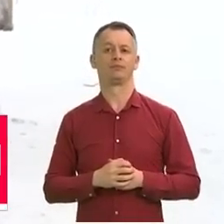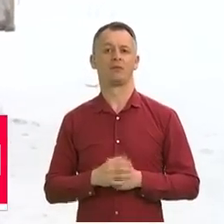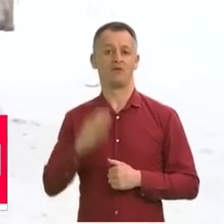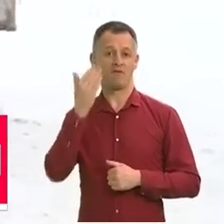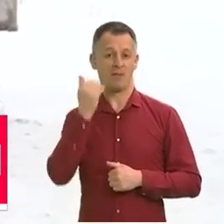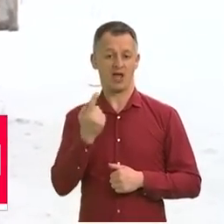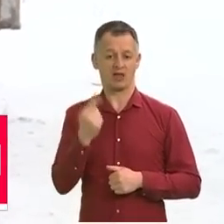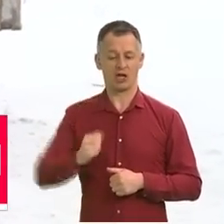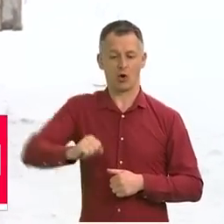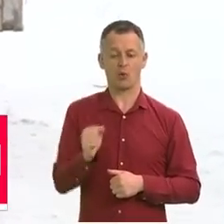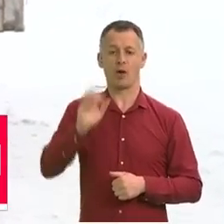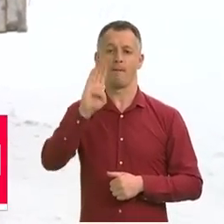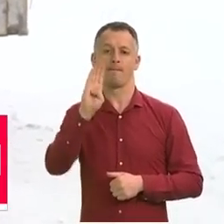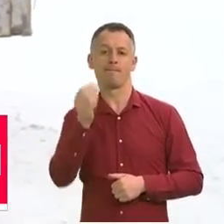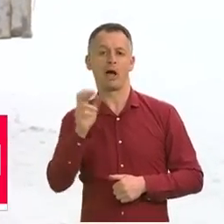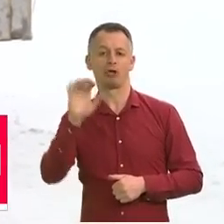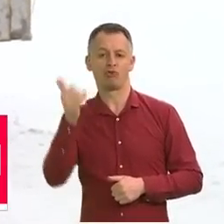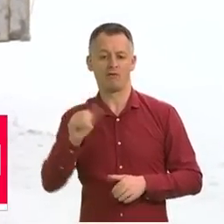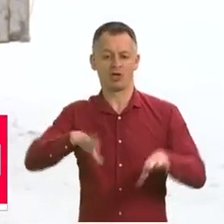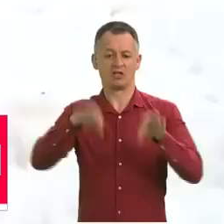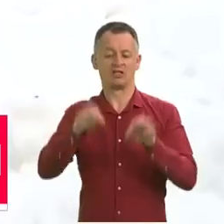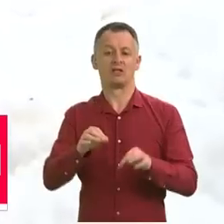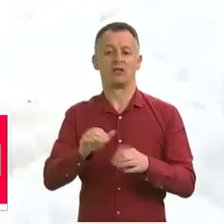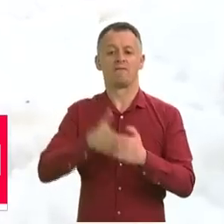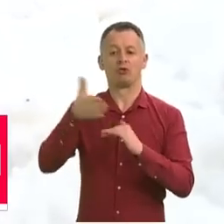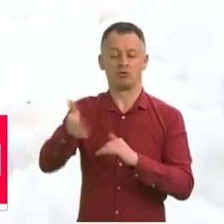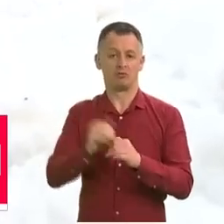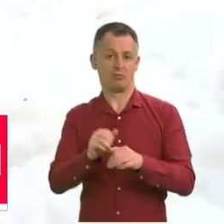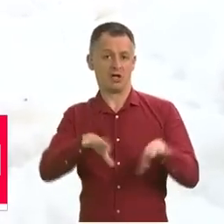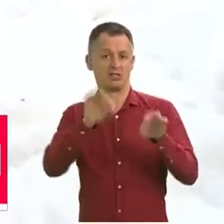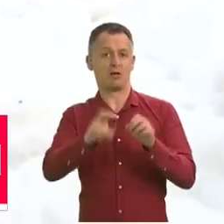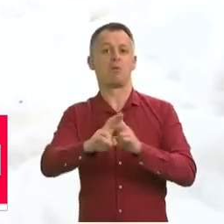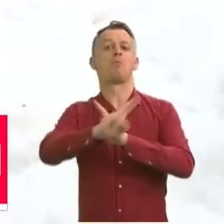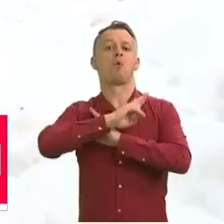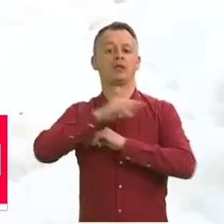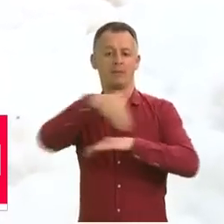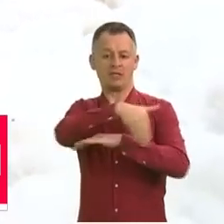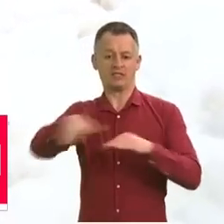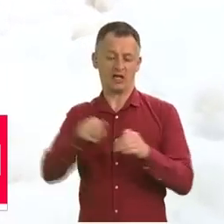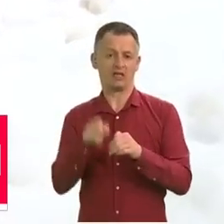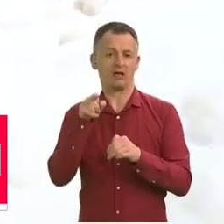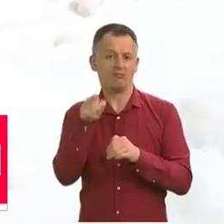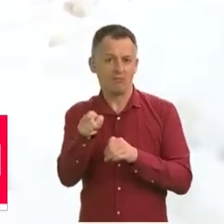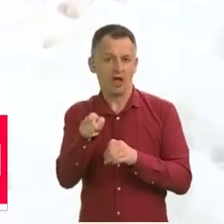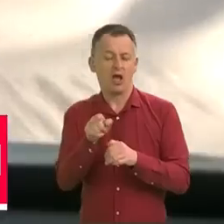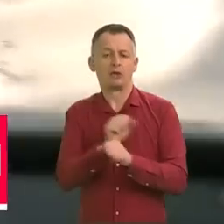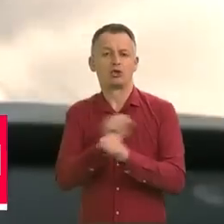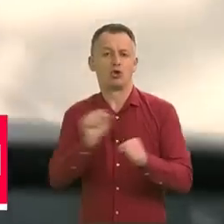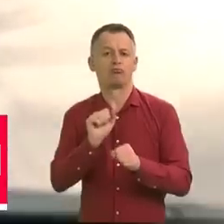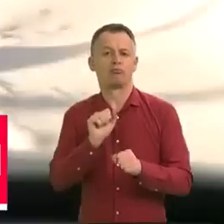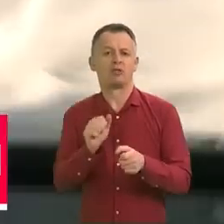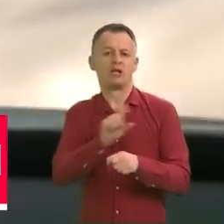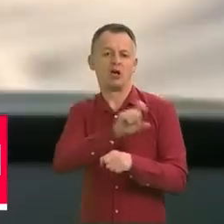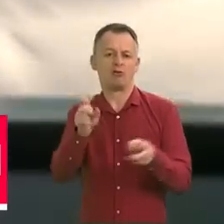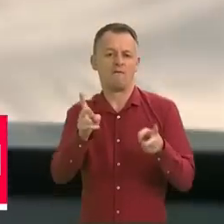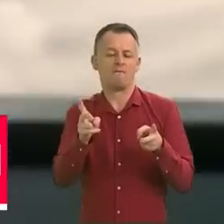Femeia din comuna gălățeană Barcea a fost găsită de vecini fără suflare pe stradă. Din cauza frigului, bătrâna a intrat în șoc hipotermic. Chemați de local, nici